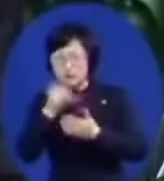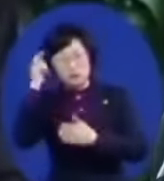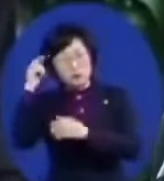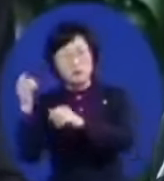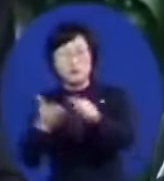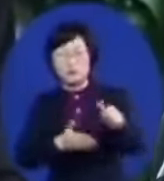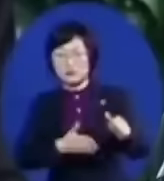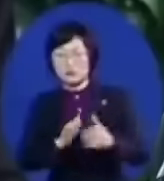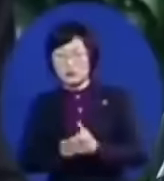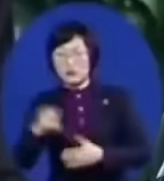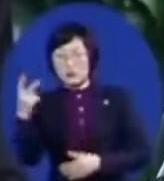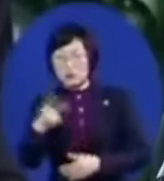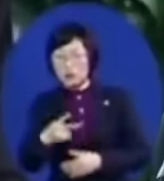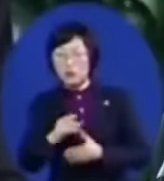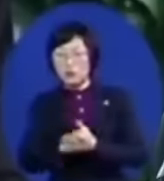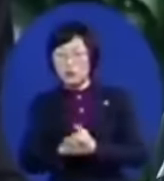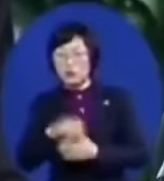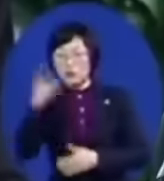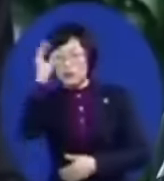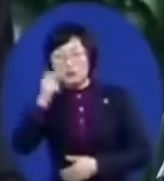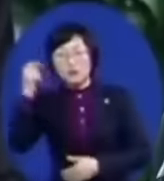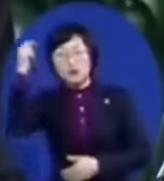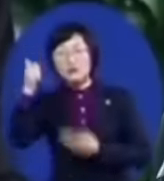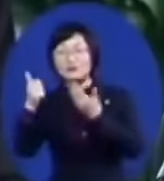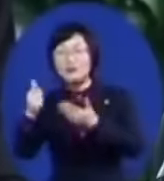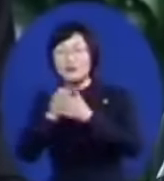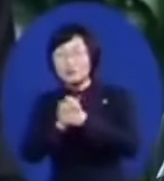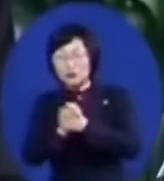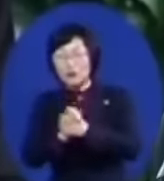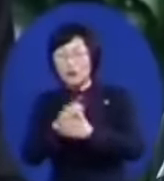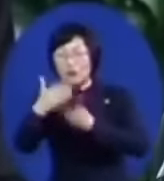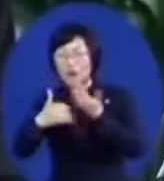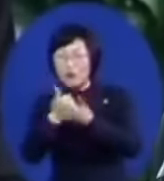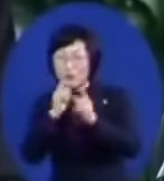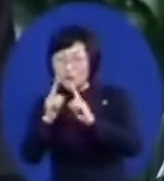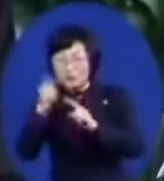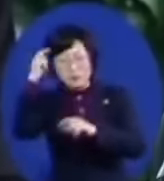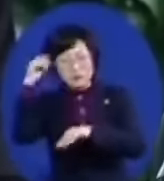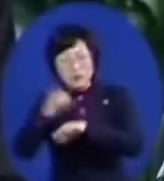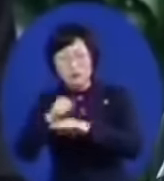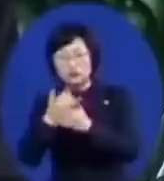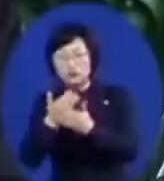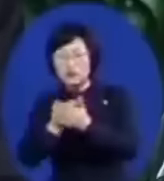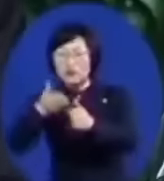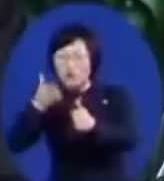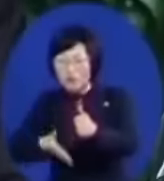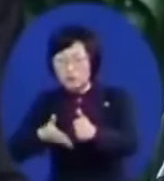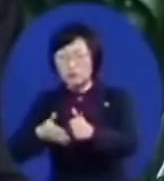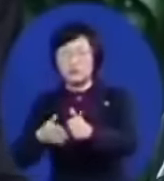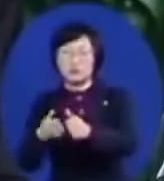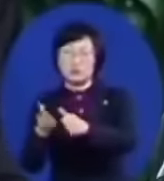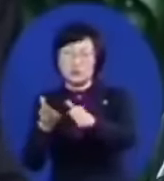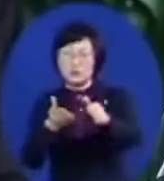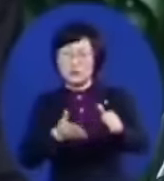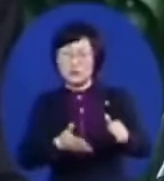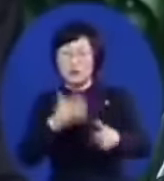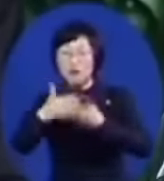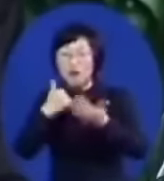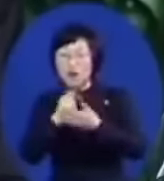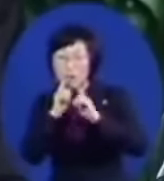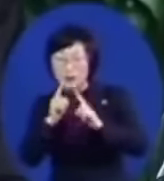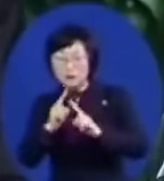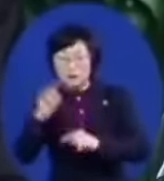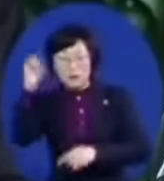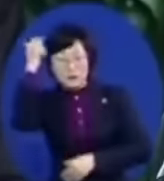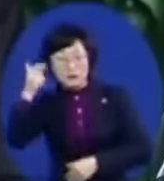그리고 성령께 기도해서 말씀을 깨달아 알게 해 주십시오. 간구하십시오. 하나님 말씀과 성령이